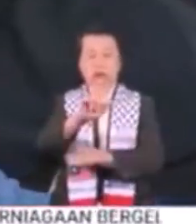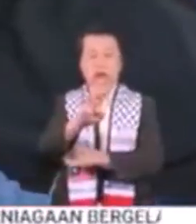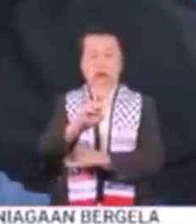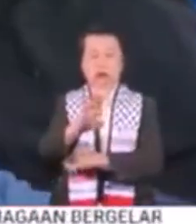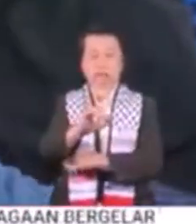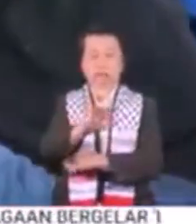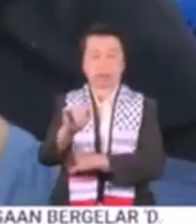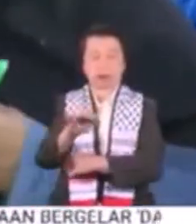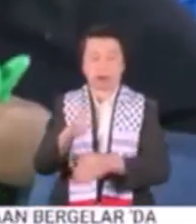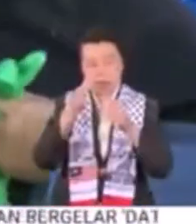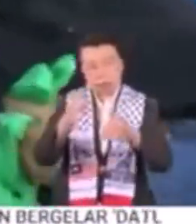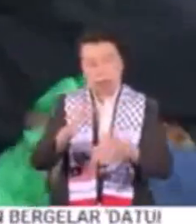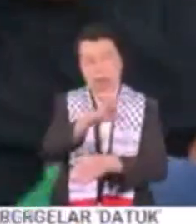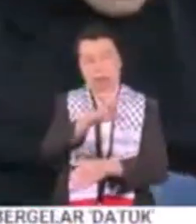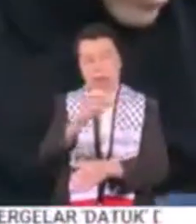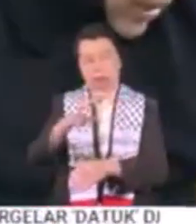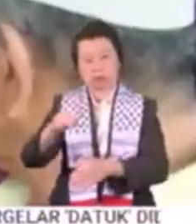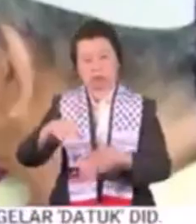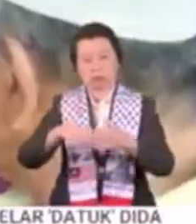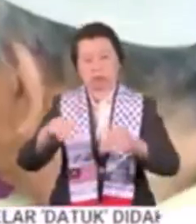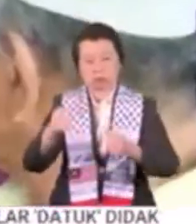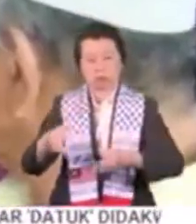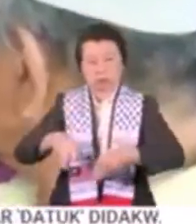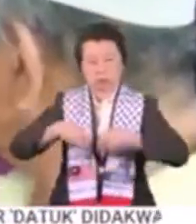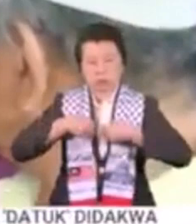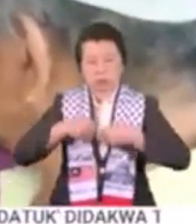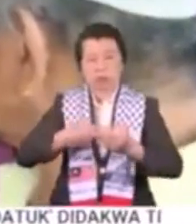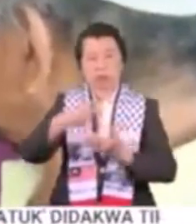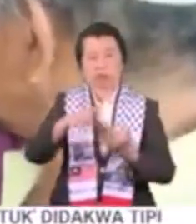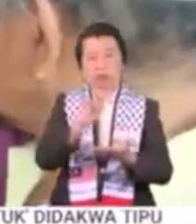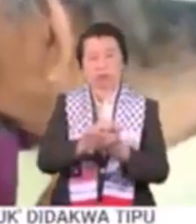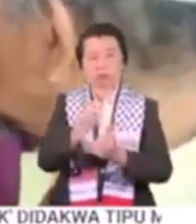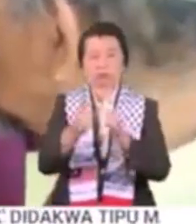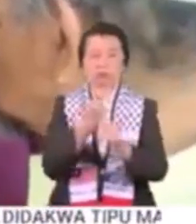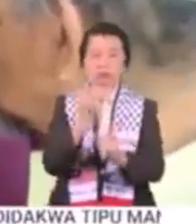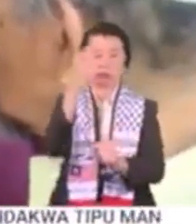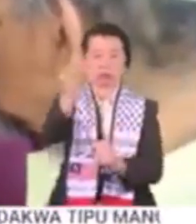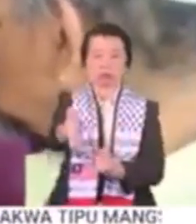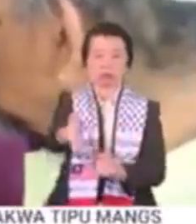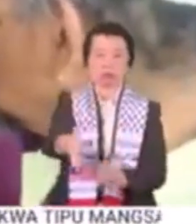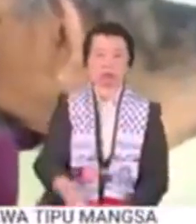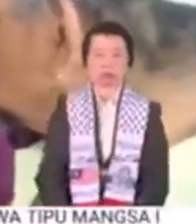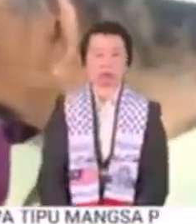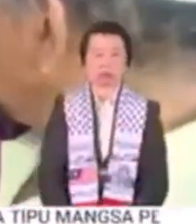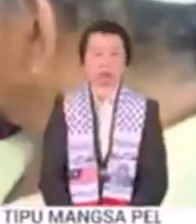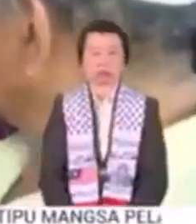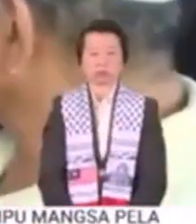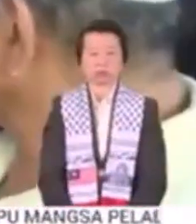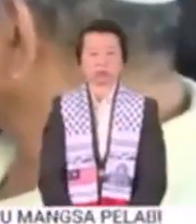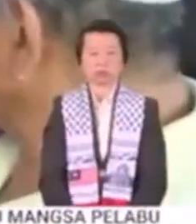menyasarkan r500 r000 dengan nilai jualan diterima melalui program itu tahun depan